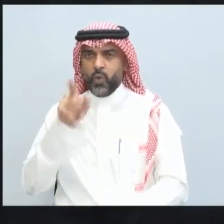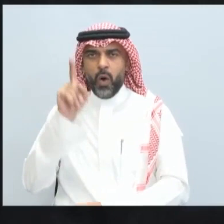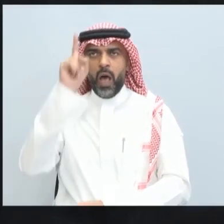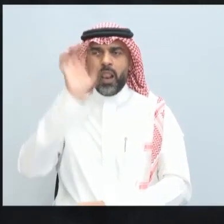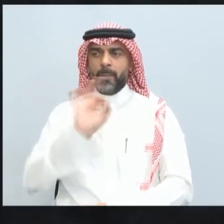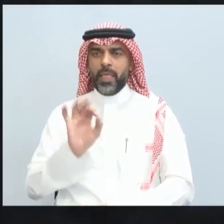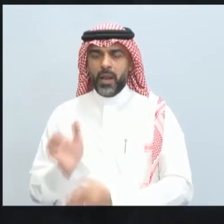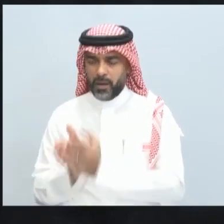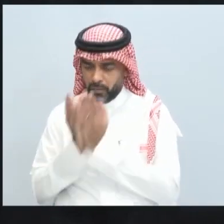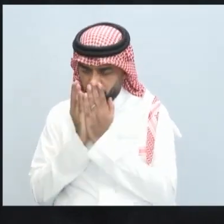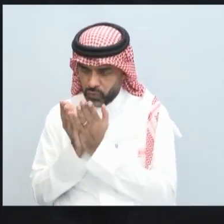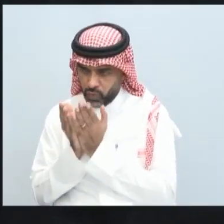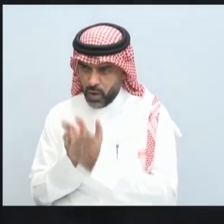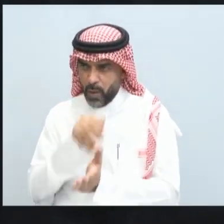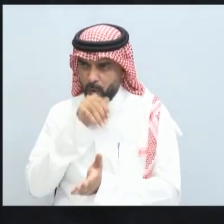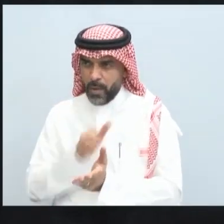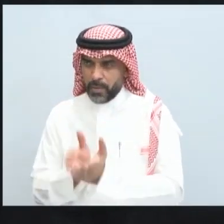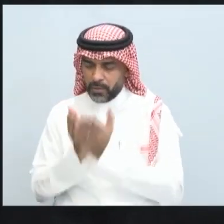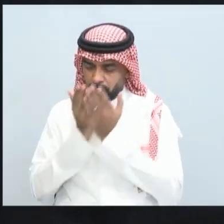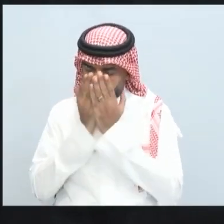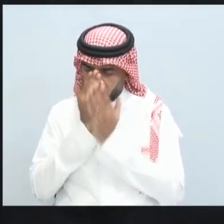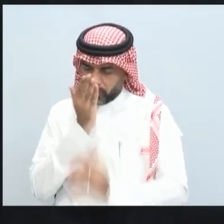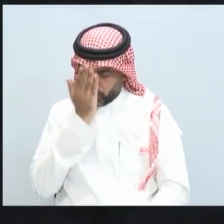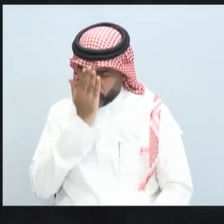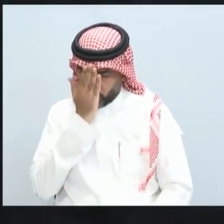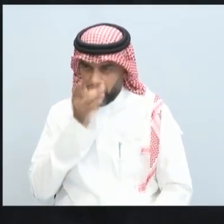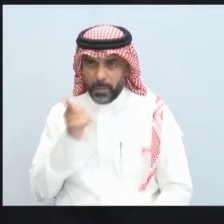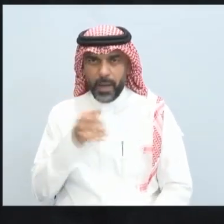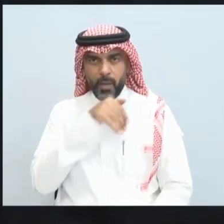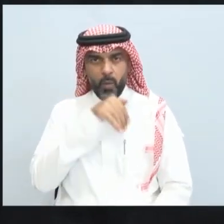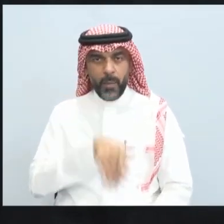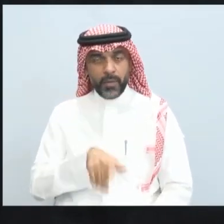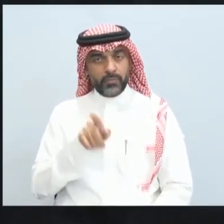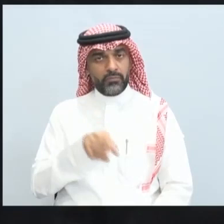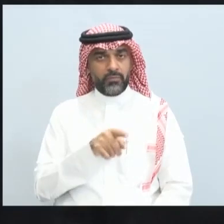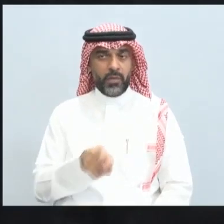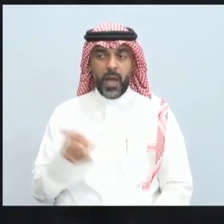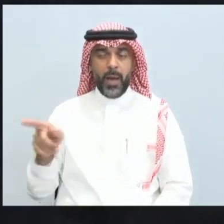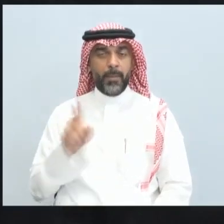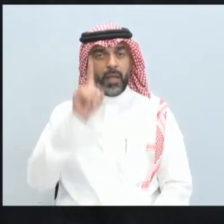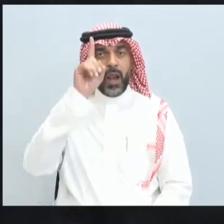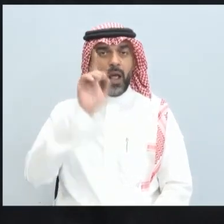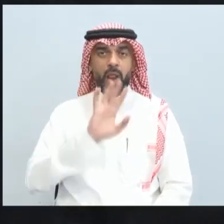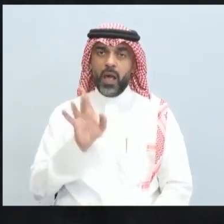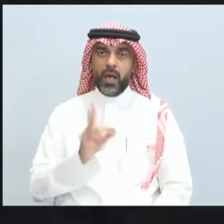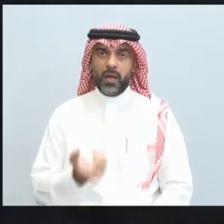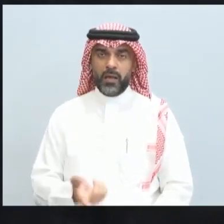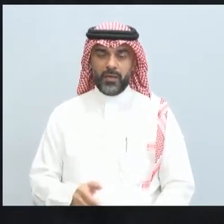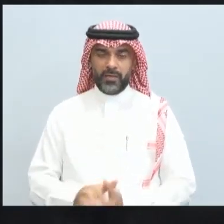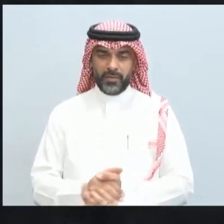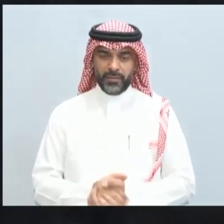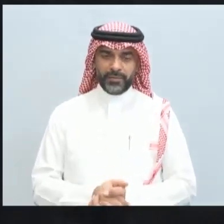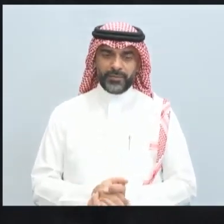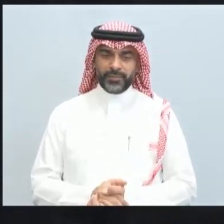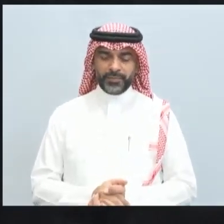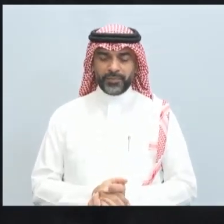الله عز وجل ارفع راسك وستعطى واشفع تشفعنا نعرف ان هذه كلها خاصه بمحمد صلى الله